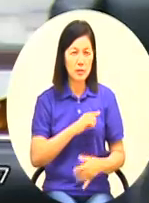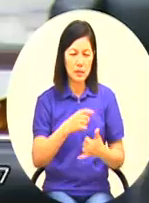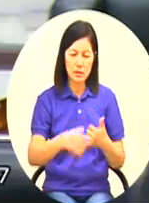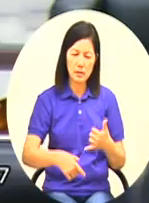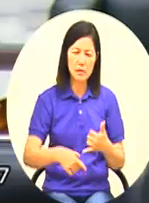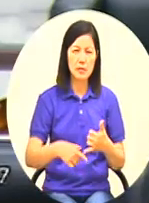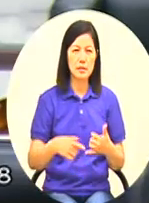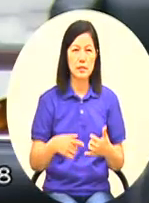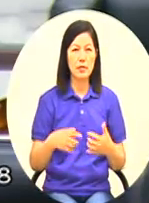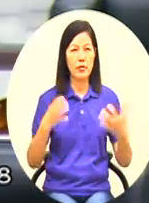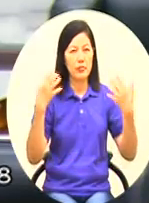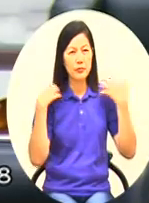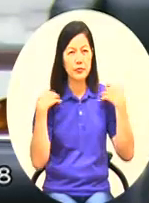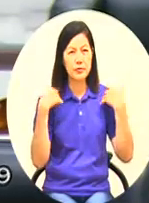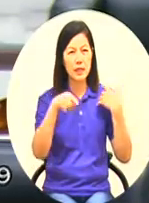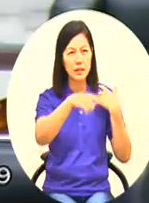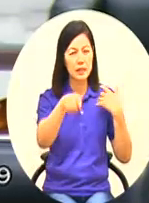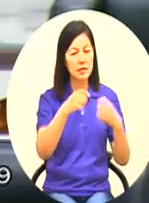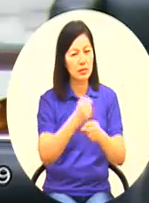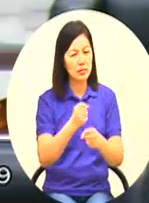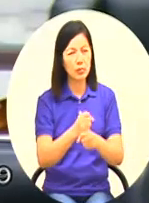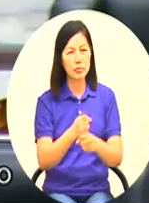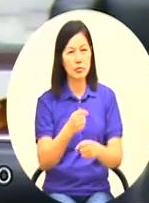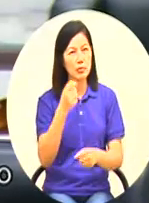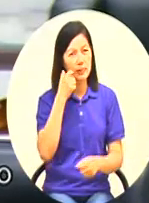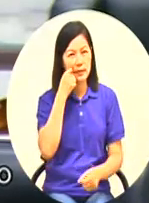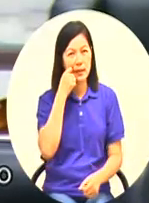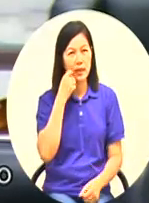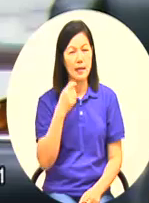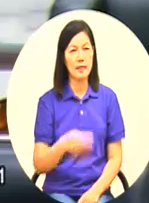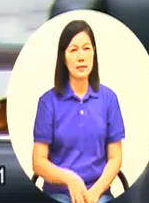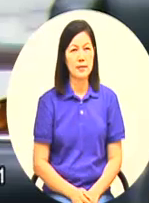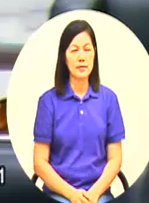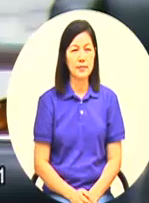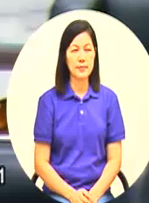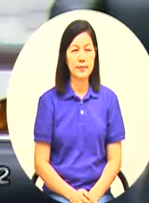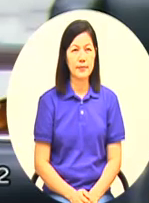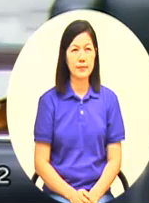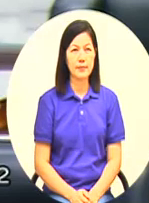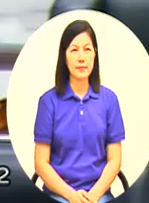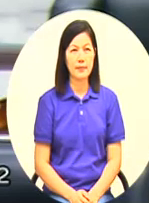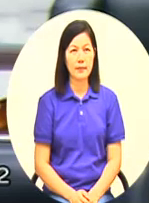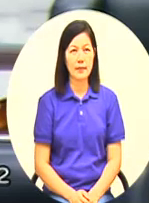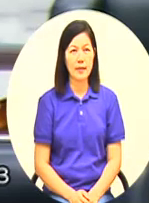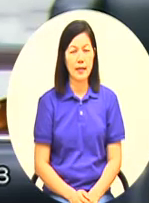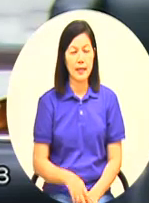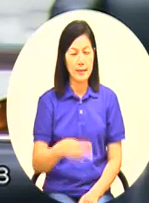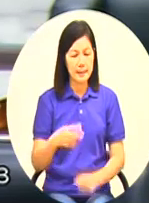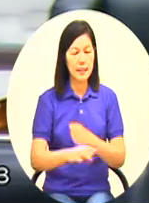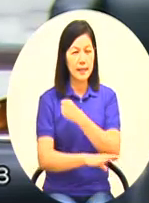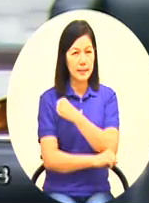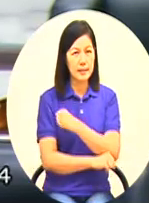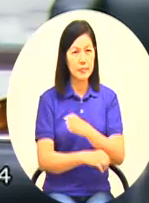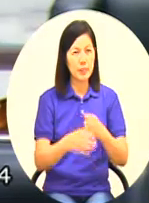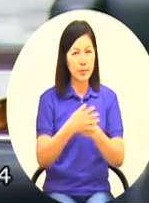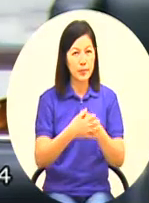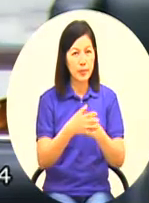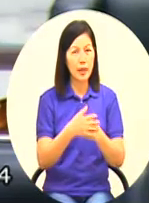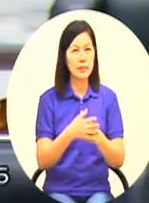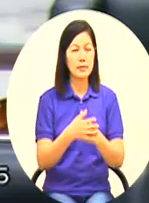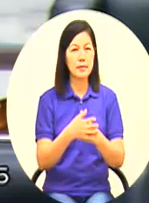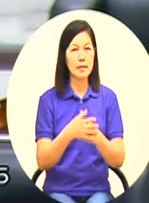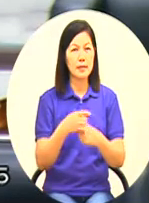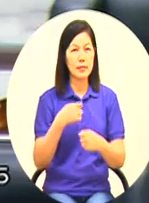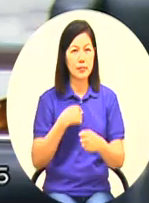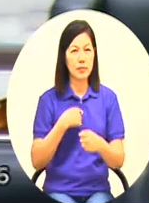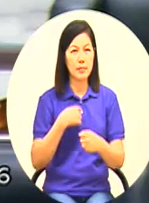的业务所以你们的基本的保障什么，我们身为民代是绝